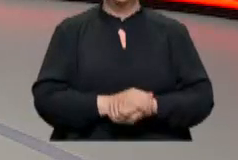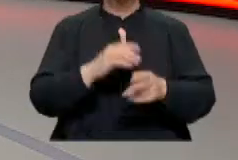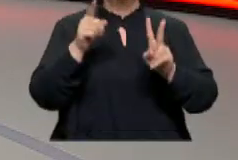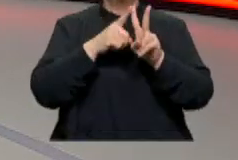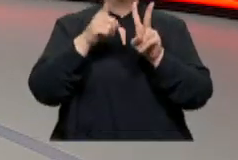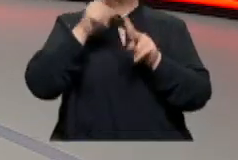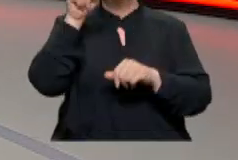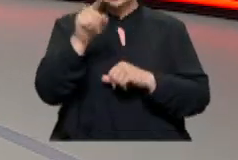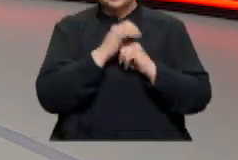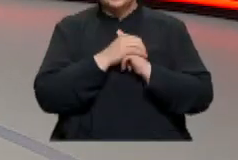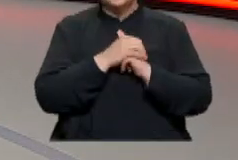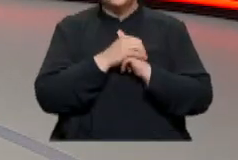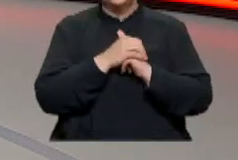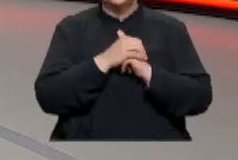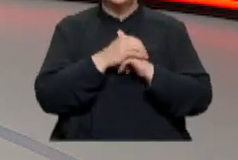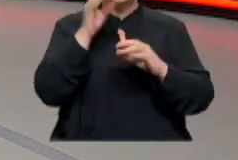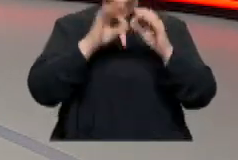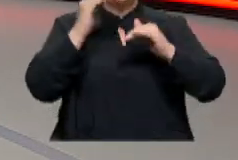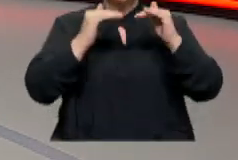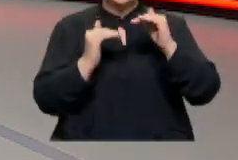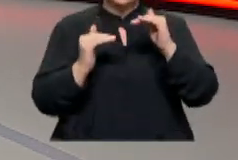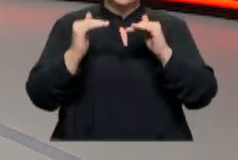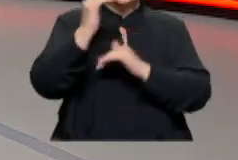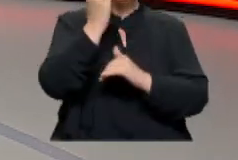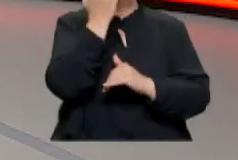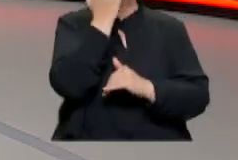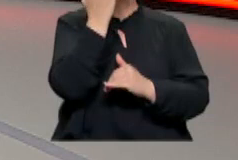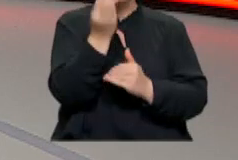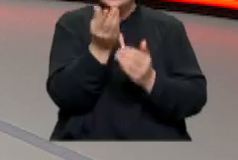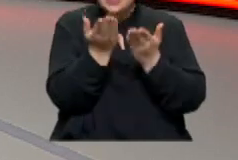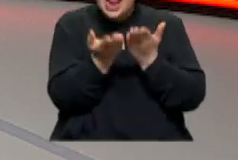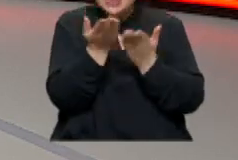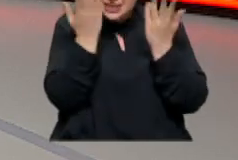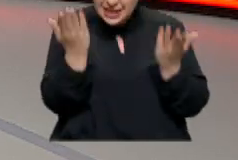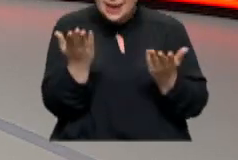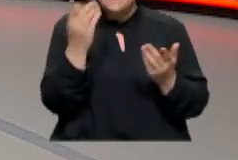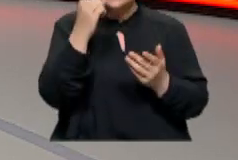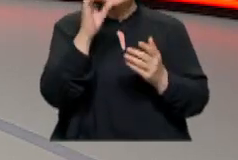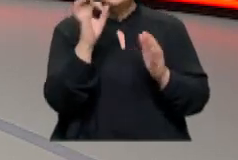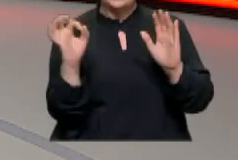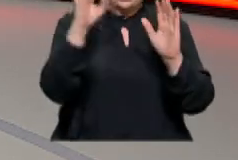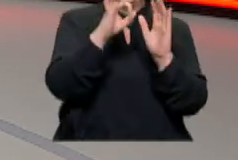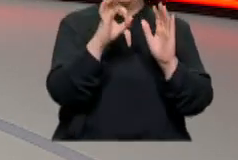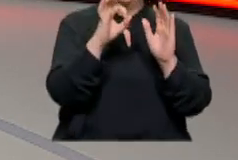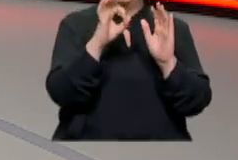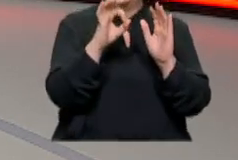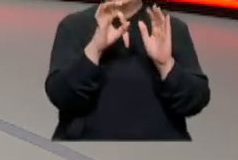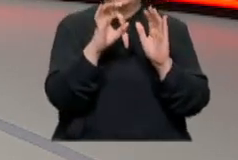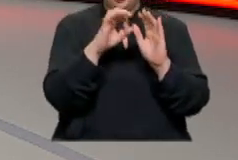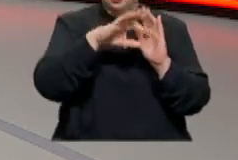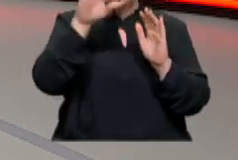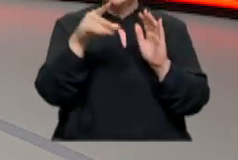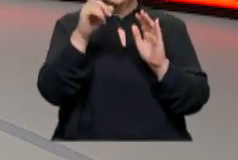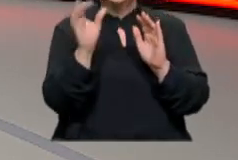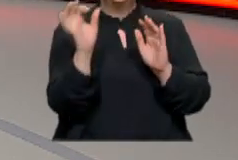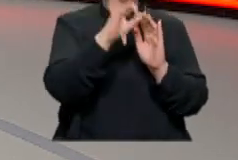Nurettin Nebati enflasyondaki artışın geçici olduğunu değerlendirirken bu arada bir sıfır ekledi. Her şeye